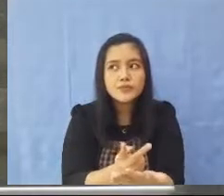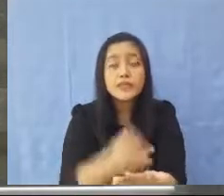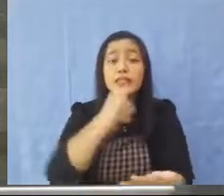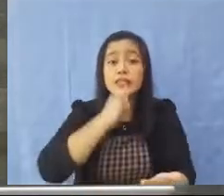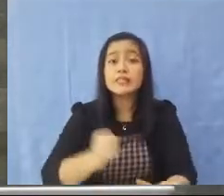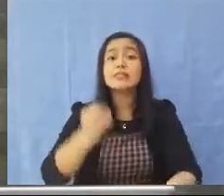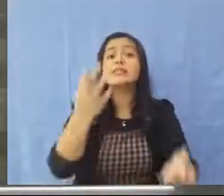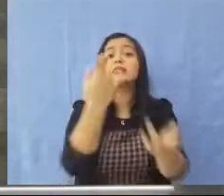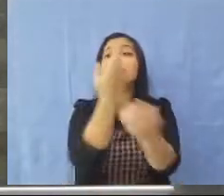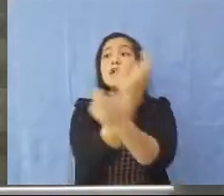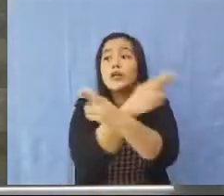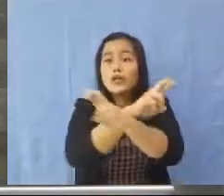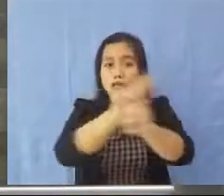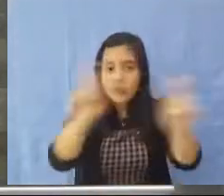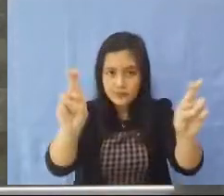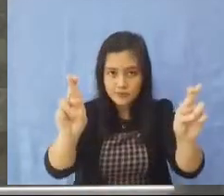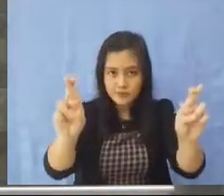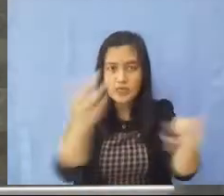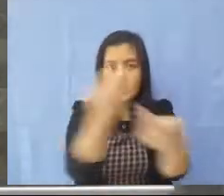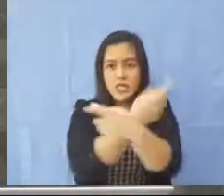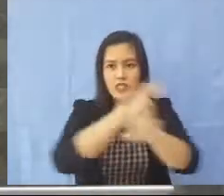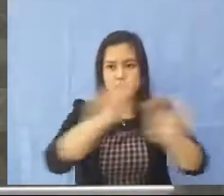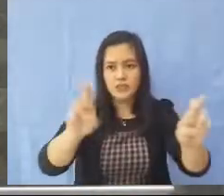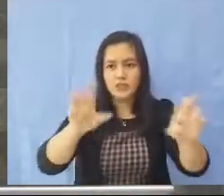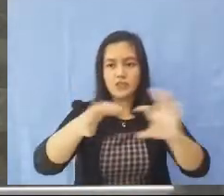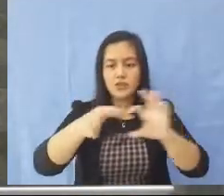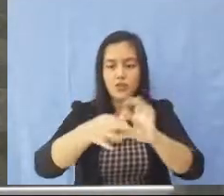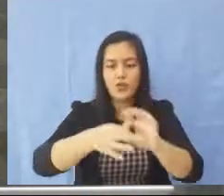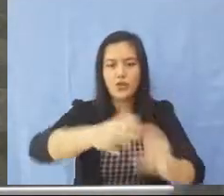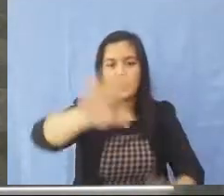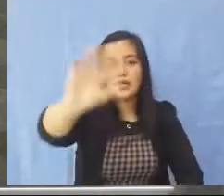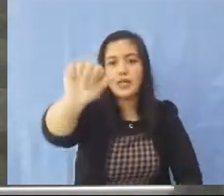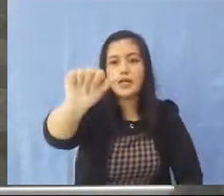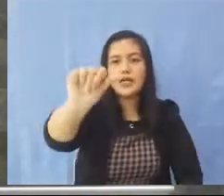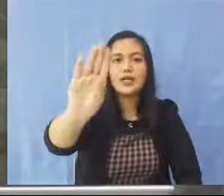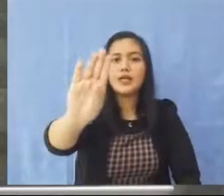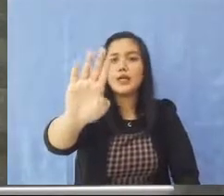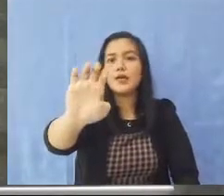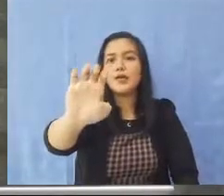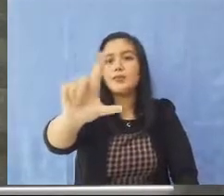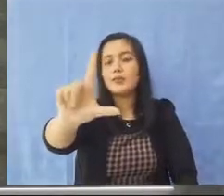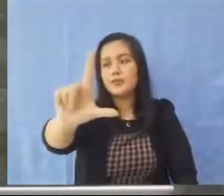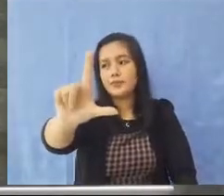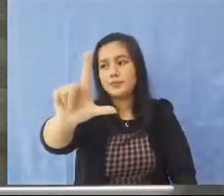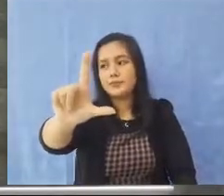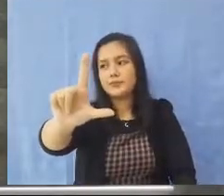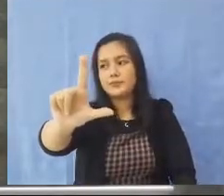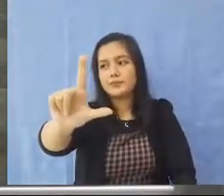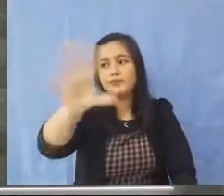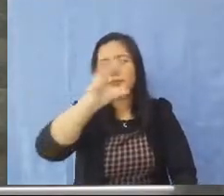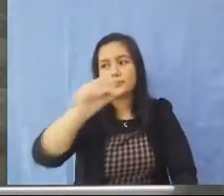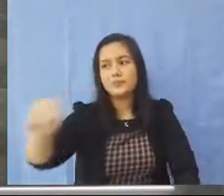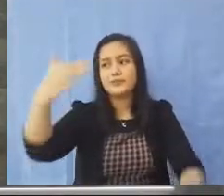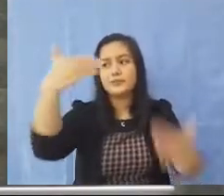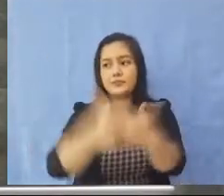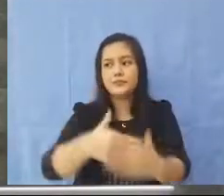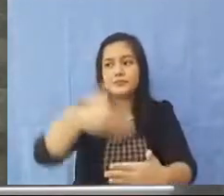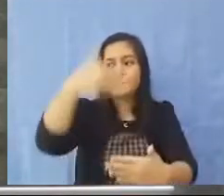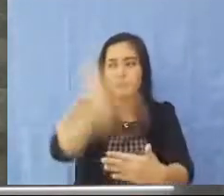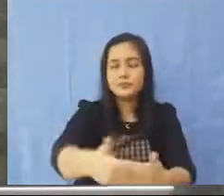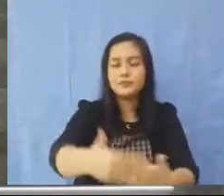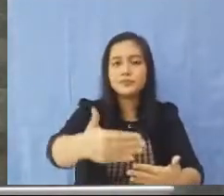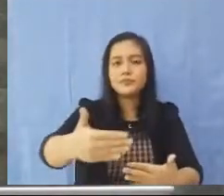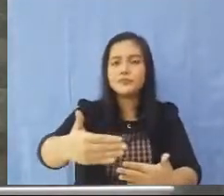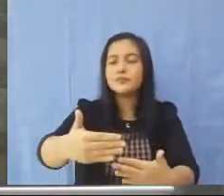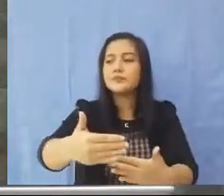of Abel. The redemption of Abel. And then, the last part ng corruption